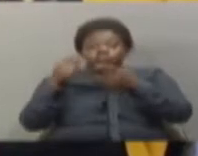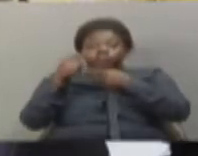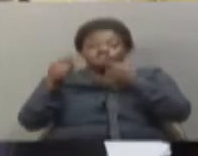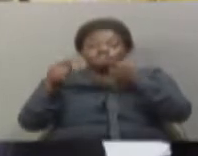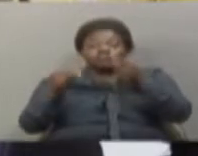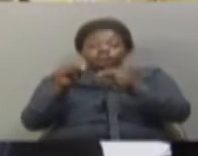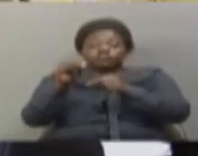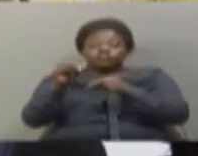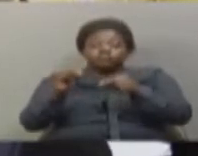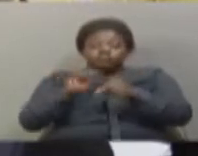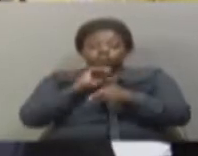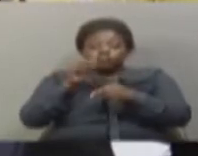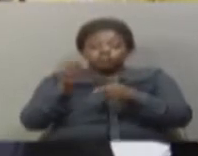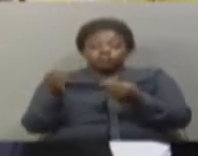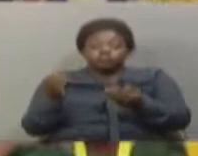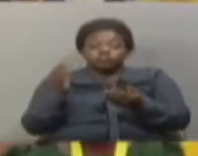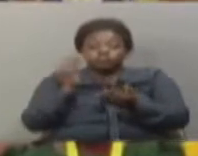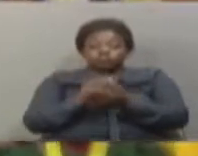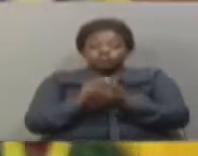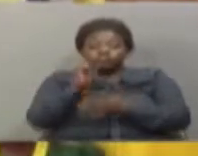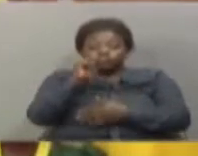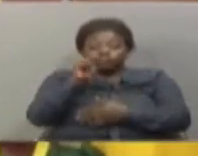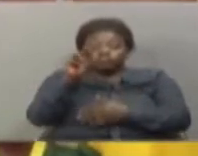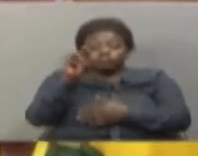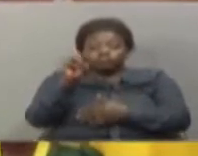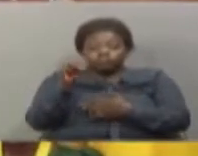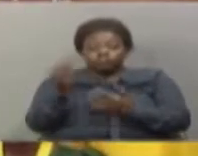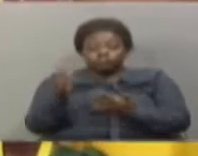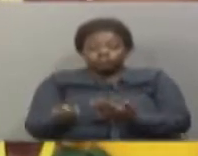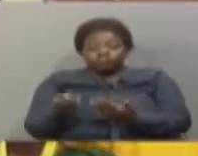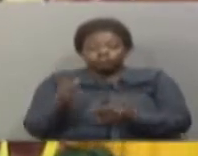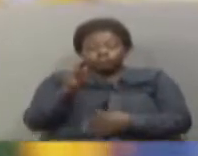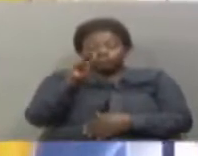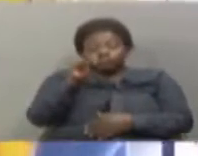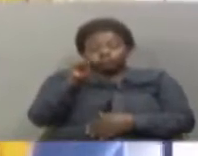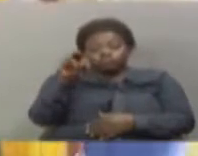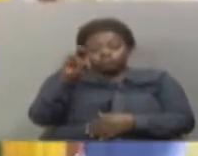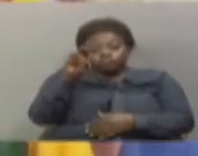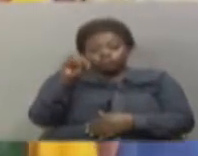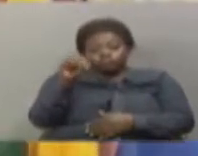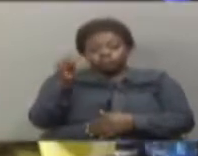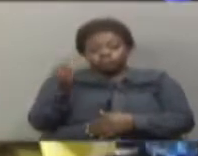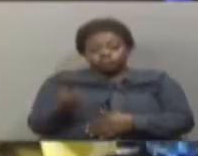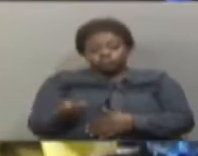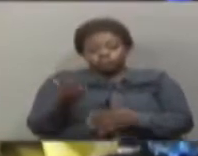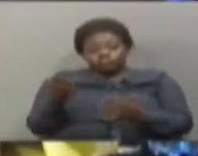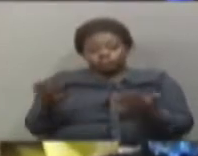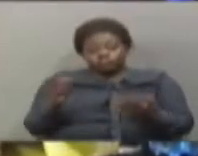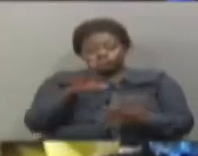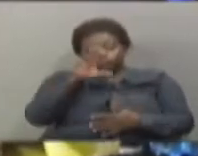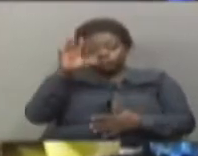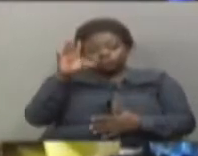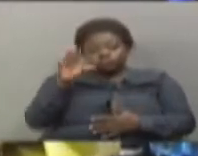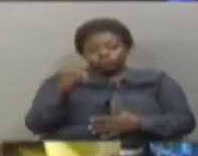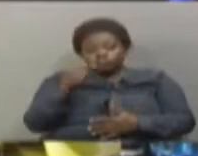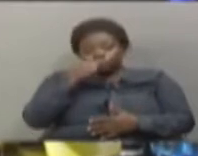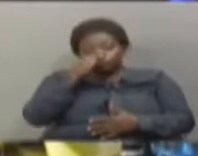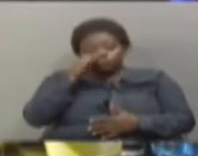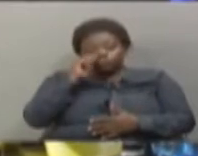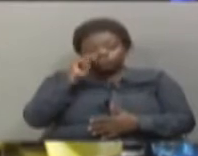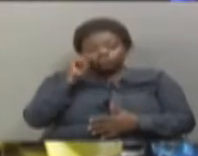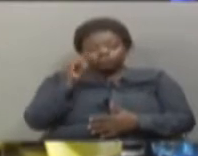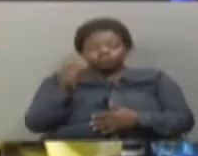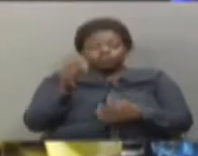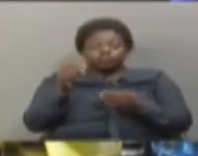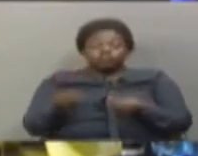abakyala okwegatta ku NRM. Philip Kakulu omuyimu w'ekibiina ki NRM Southern Africa chapter senior president Museveni okuba